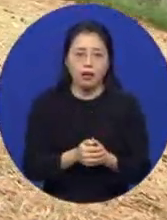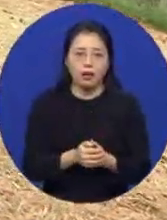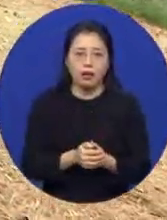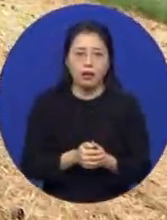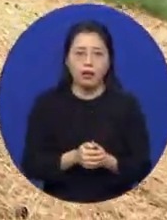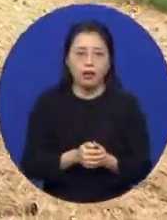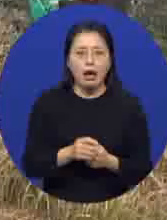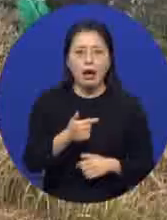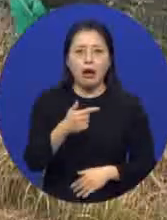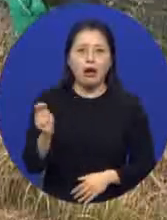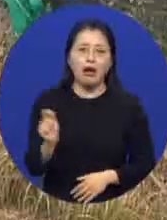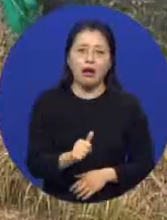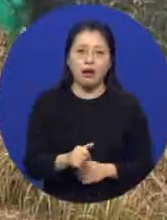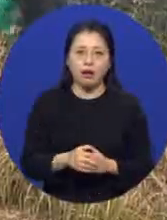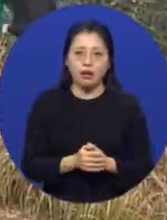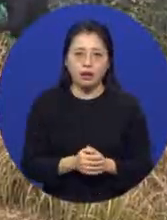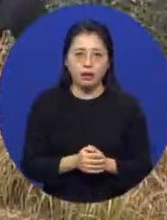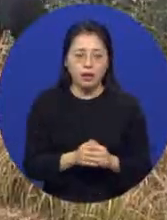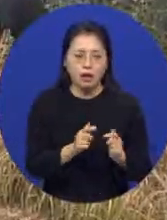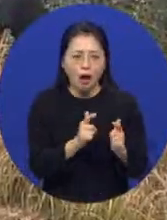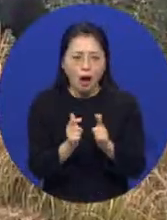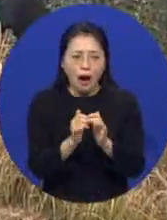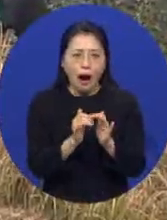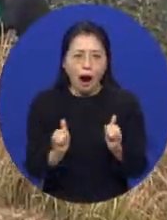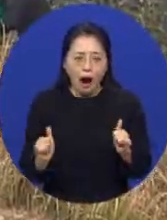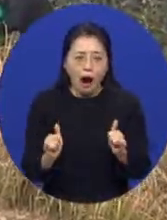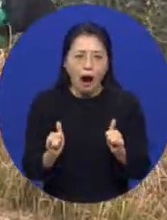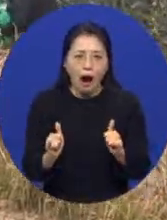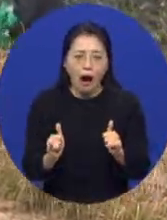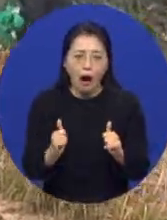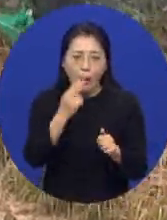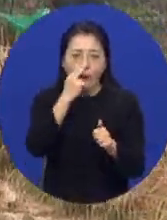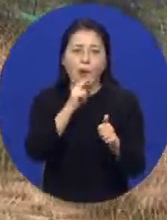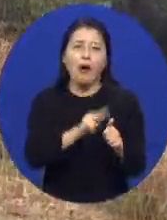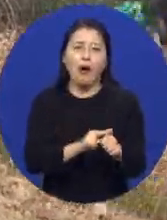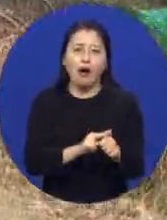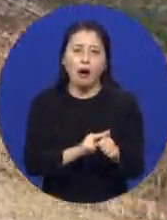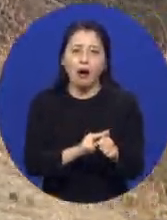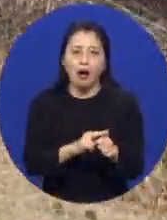아 너무 빨라 여러 명이 붙어 잡아 보려 하지만